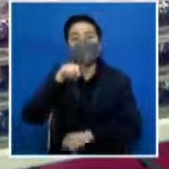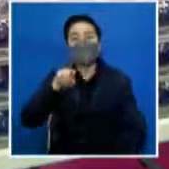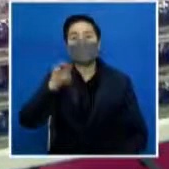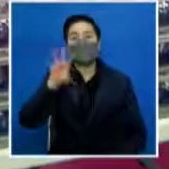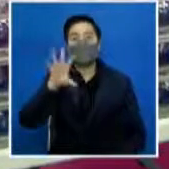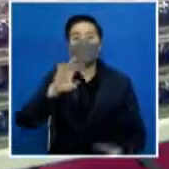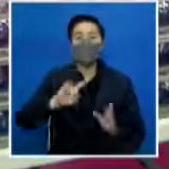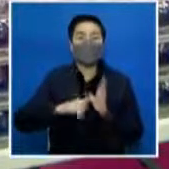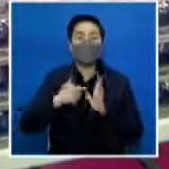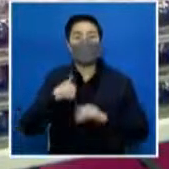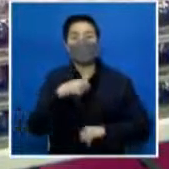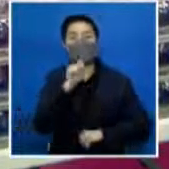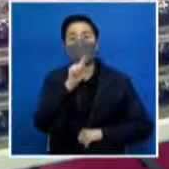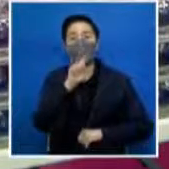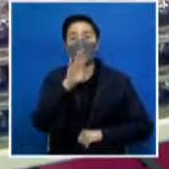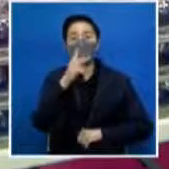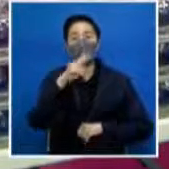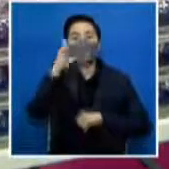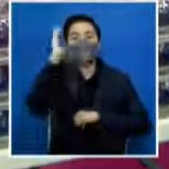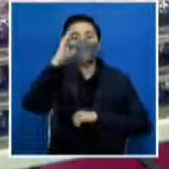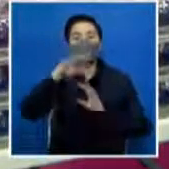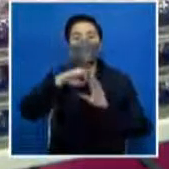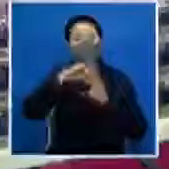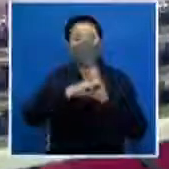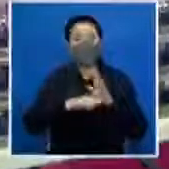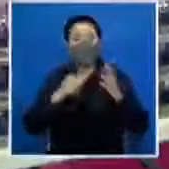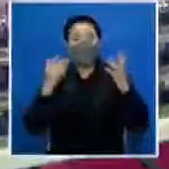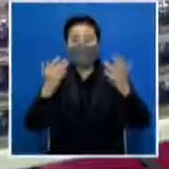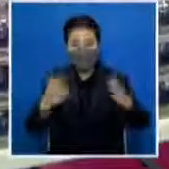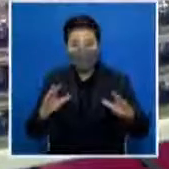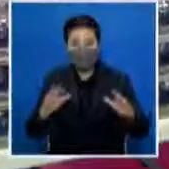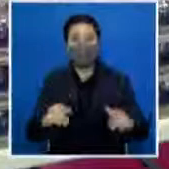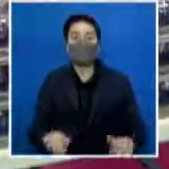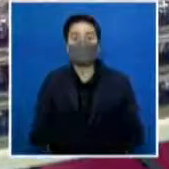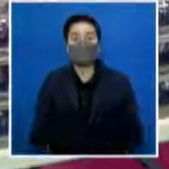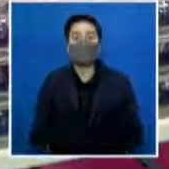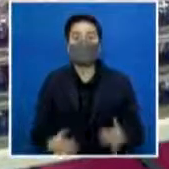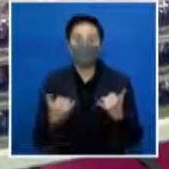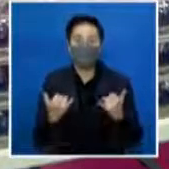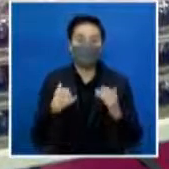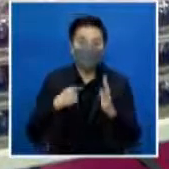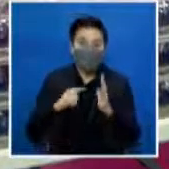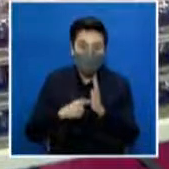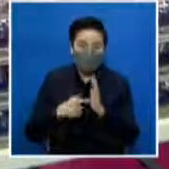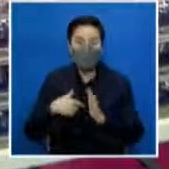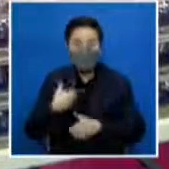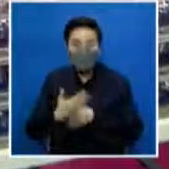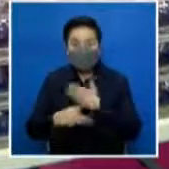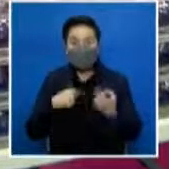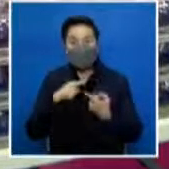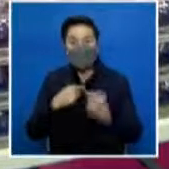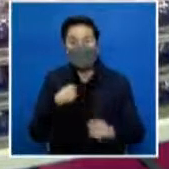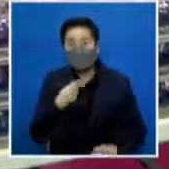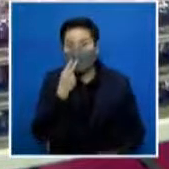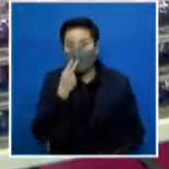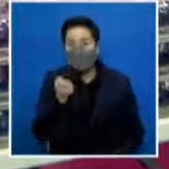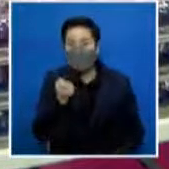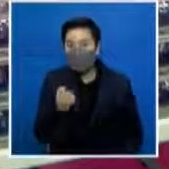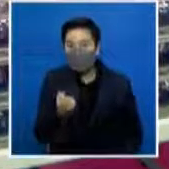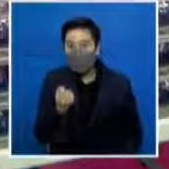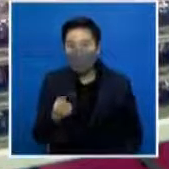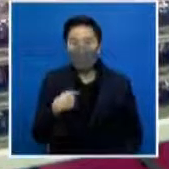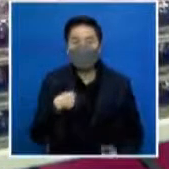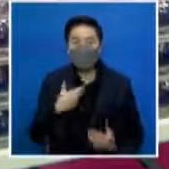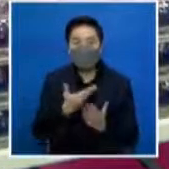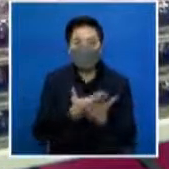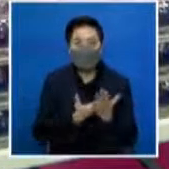13:45 นหรือว่าหลังการแถลงข่าวของสบคเสร็จสิ้นลงค่ะส่วนช่วงนี้ได้เวลาแล้วนะคะขอเชิญรับชมการถ่ายทอดสดการออกรางวัล